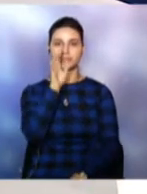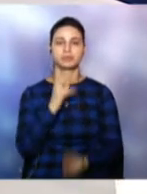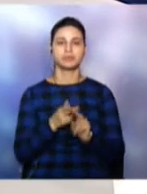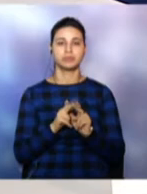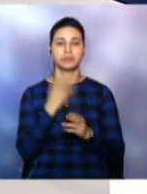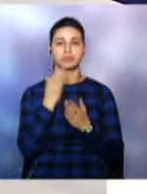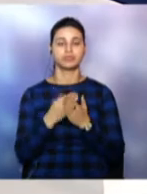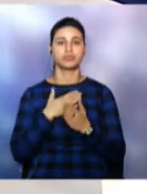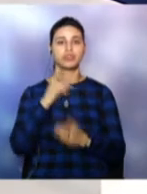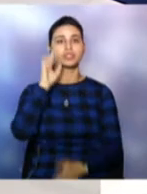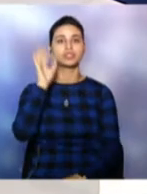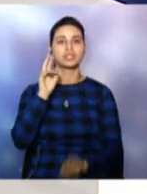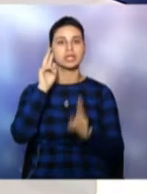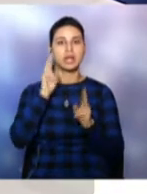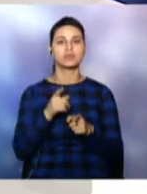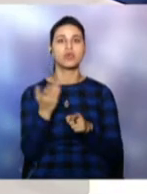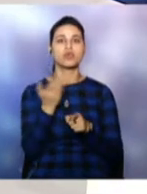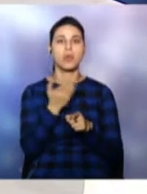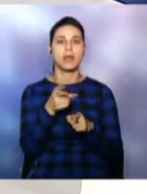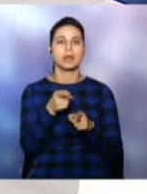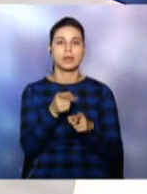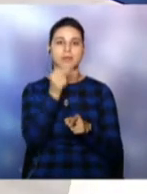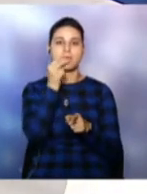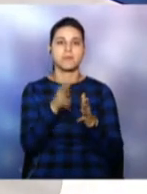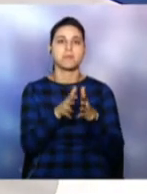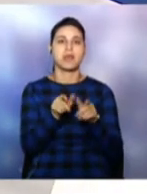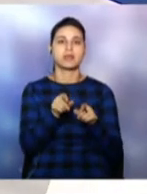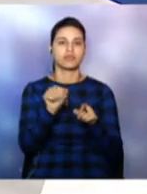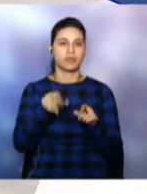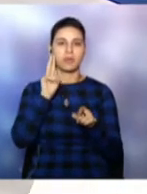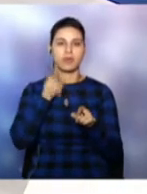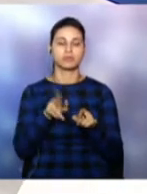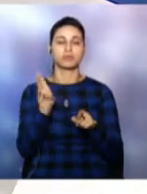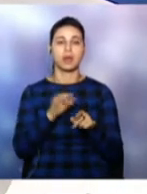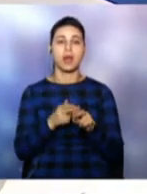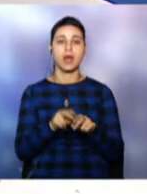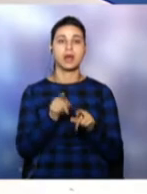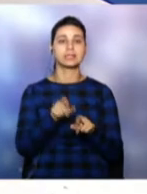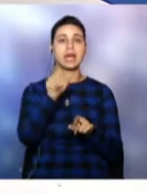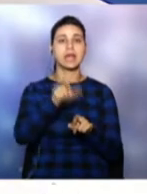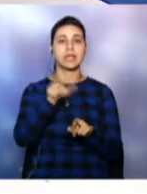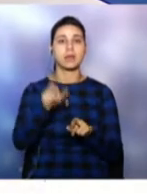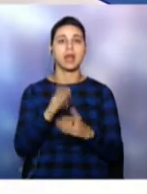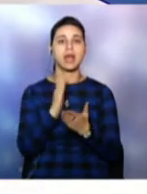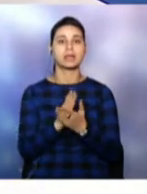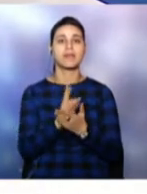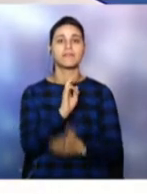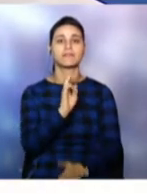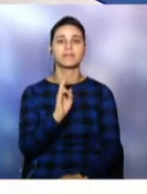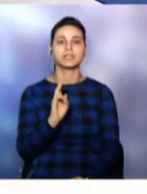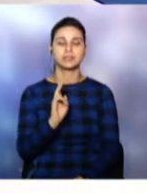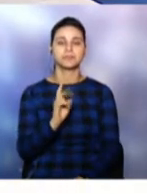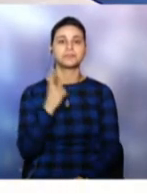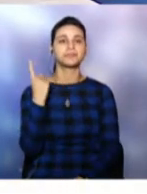ჩვენ ხშირად არც კი ვიცით, რომ რომელიღაცა პროდუქტში კოფეინი შედის. მაგრამ აი ასეთი ადამიანები არიან ისინი,